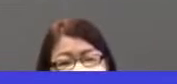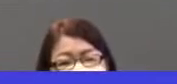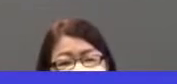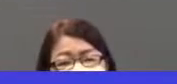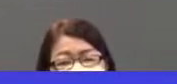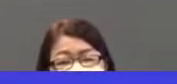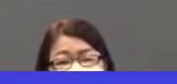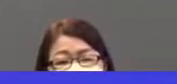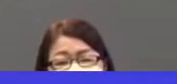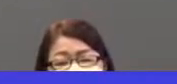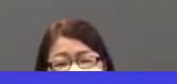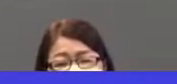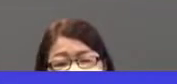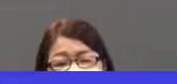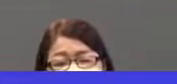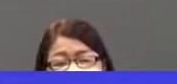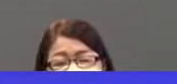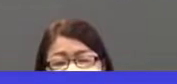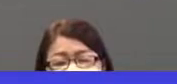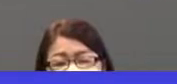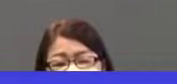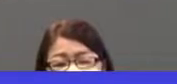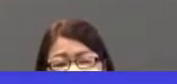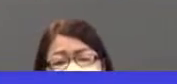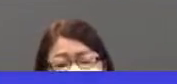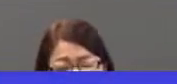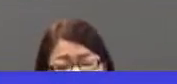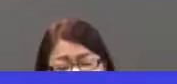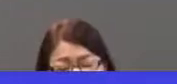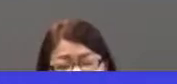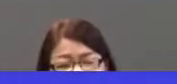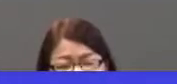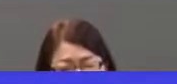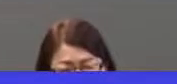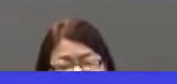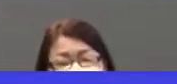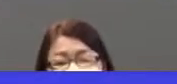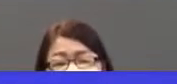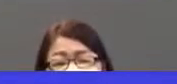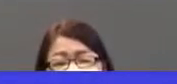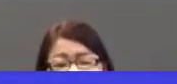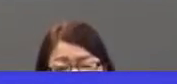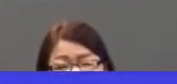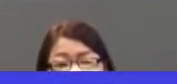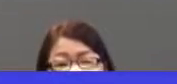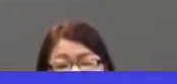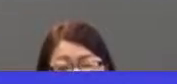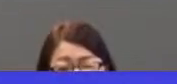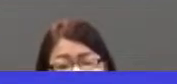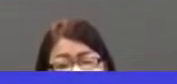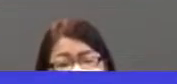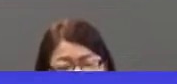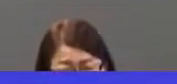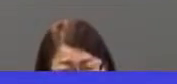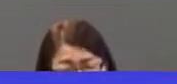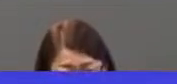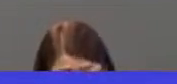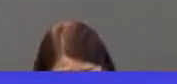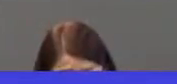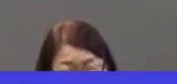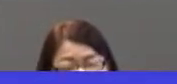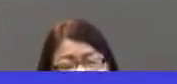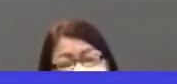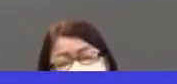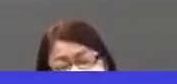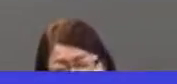ที่จังหวัดระยองก็ล่าสุดเนี่ยนะคะเห็นว่าคุณสุนทรเข้ามอบตัวแล้วนะคะอัยการบอกว่าเตรีย